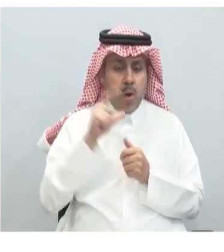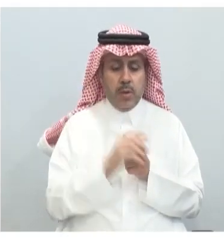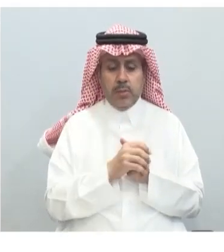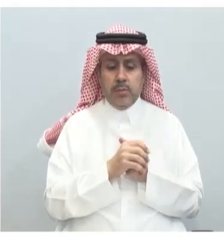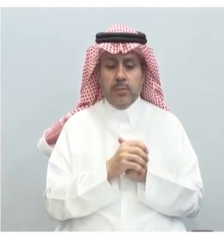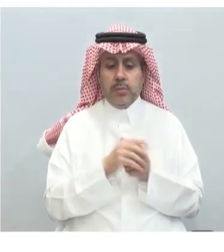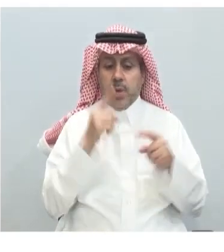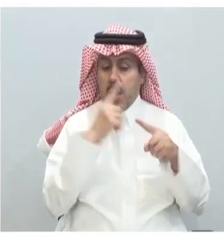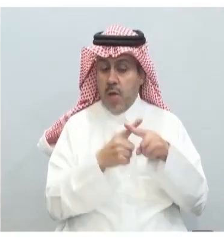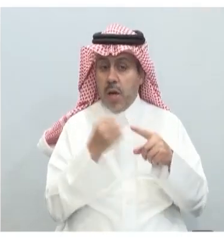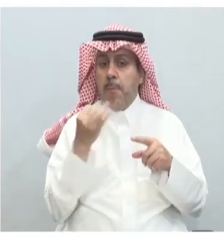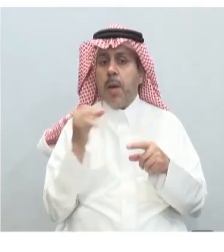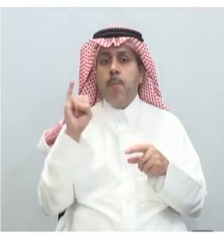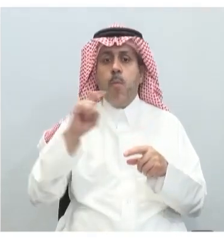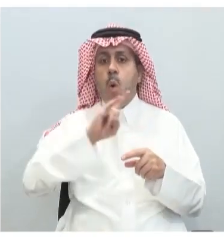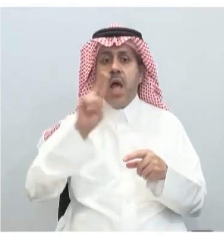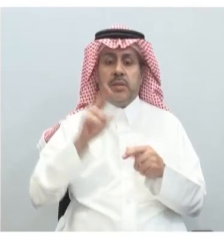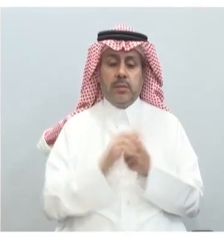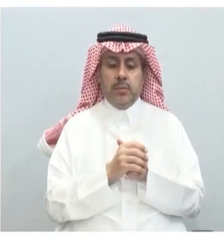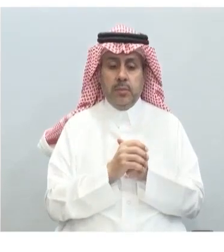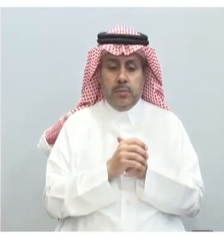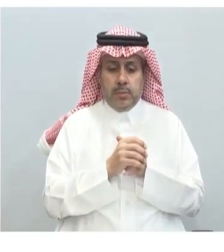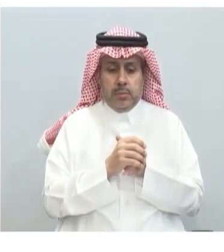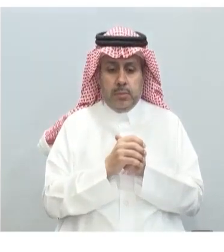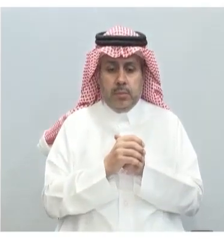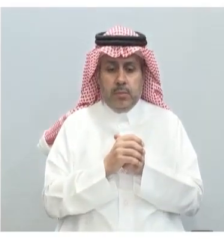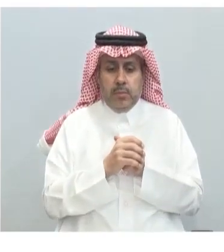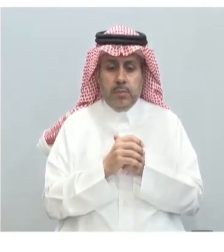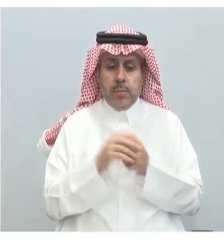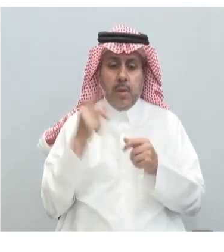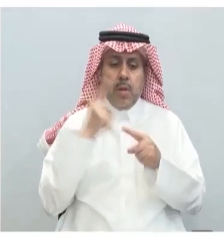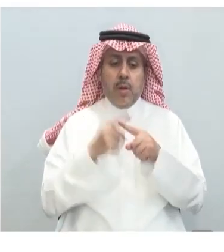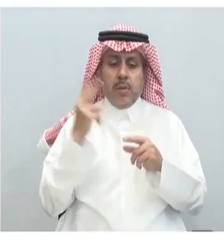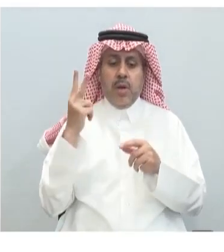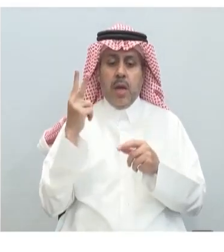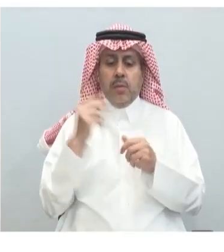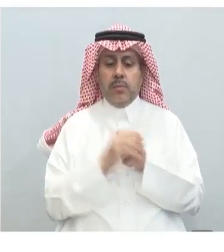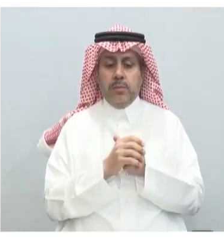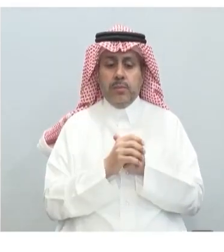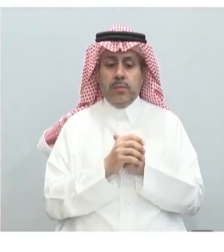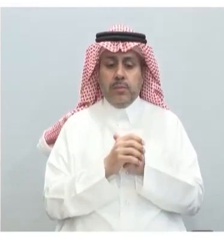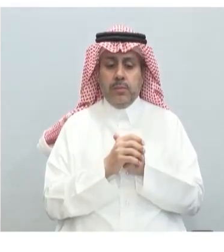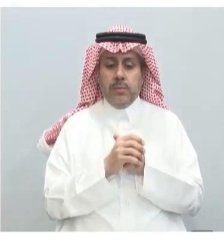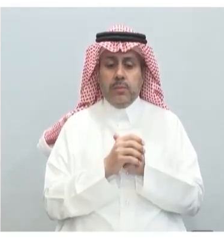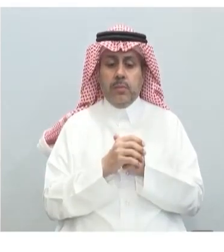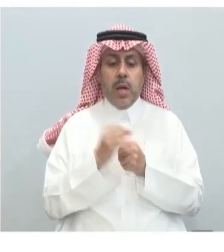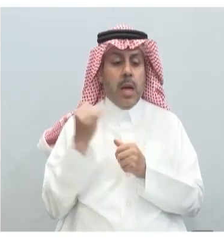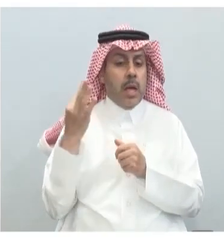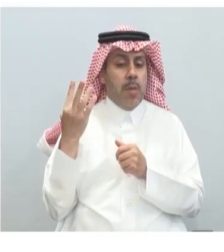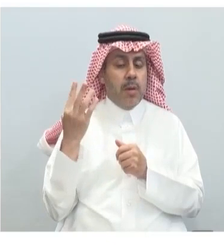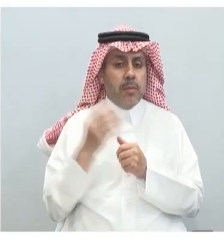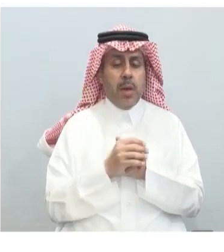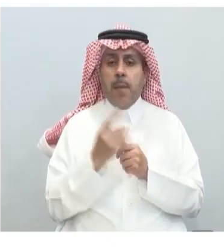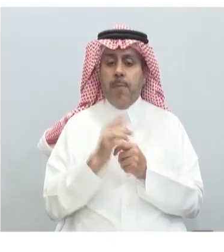ننسى ان نضرب عدد المولات وايضا هنا 2 مول اذا سنحتاج الضرب في اثنين اذا يتم ضرب القيمه